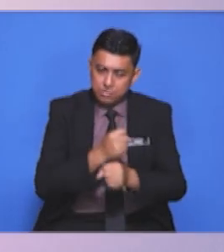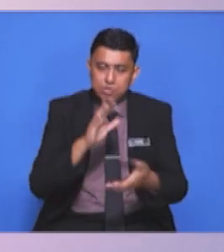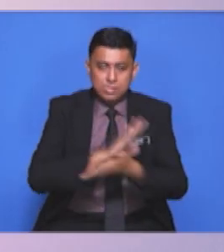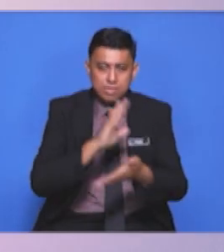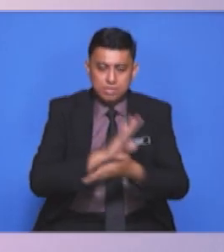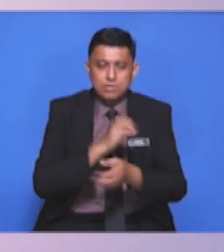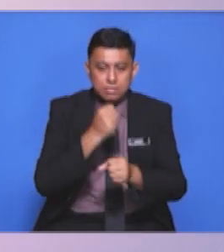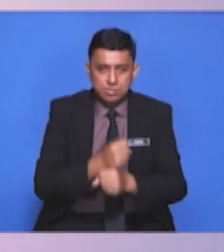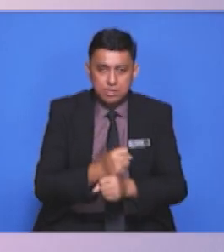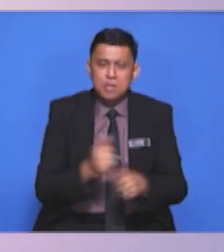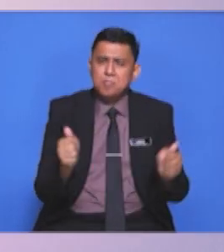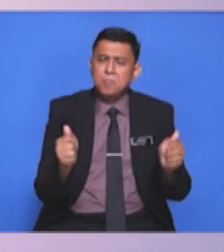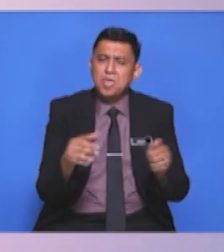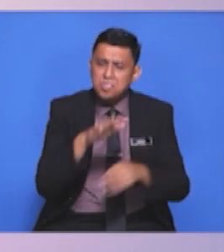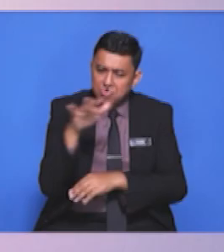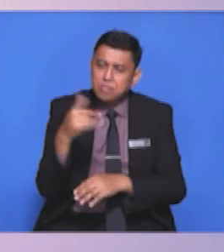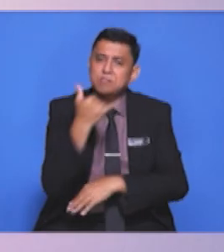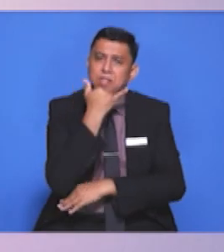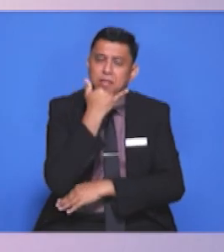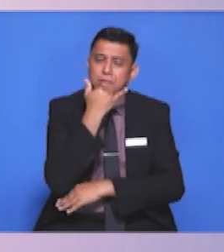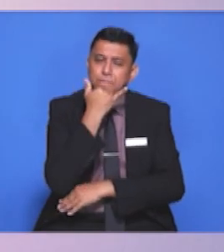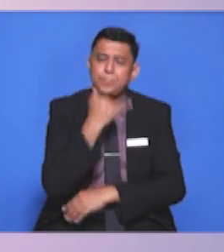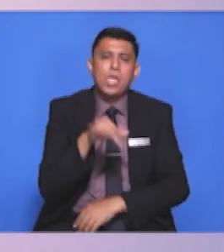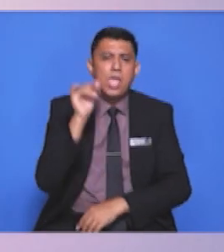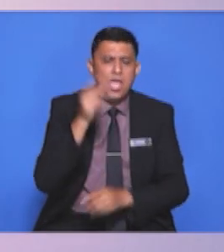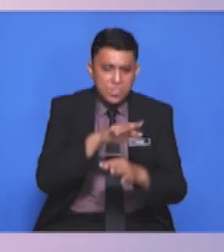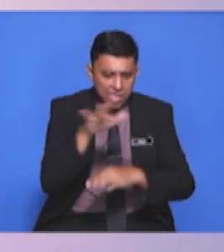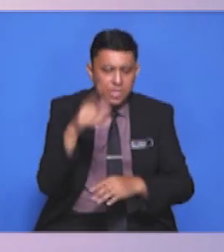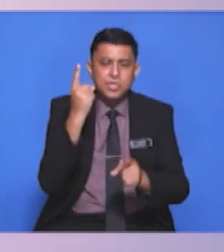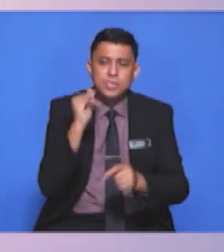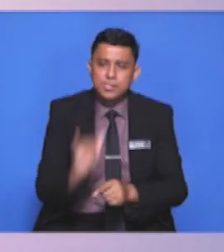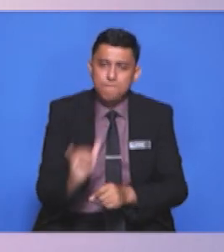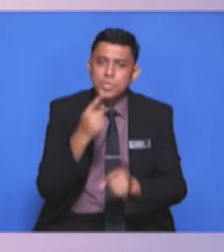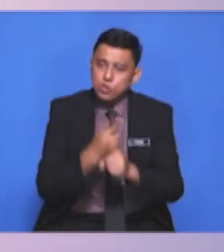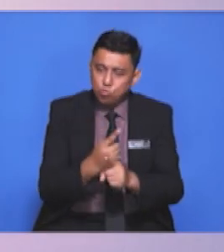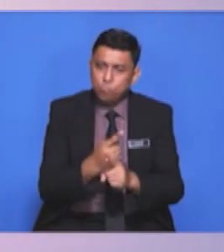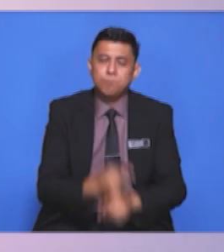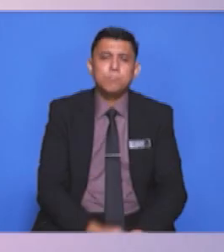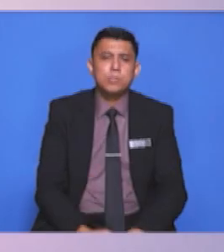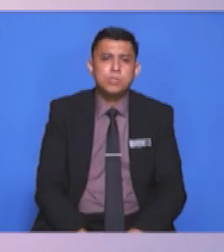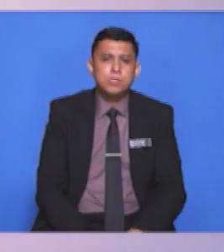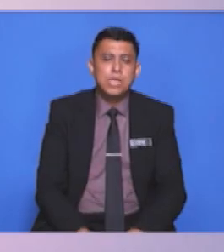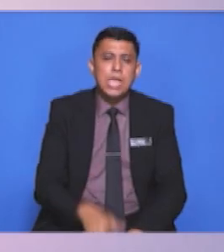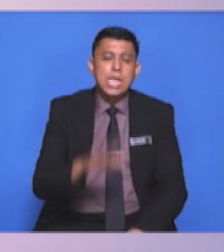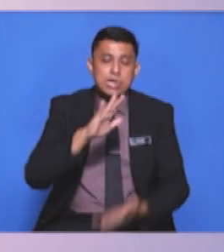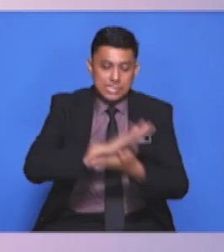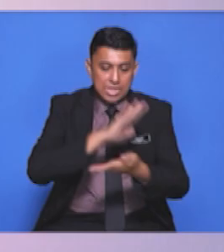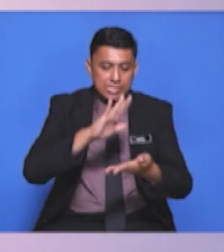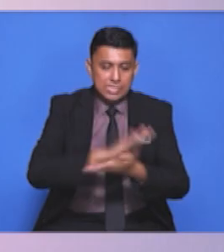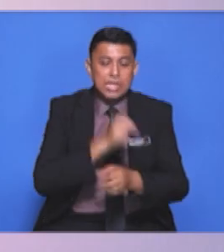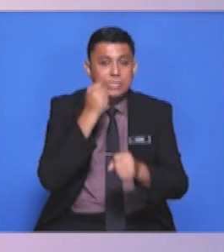telah dieja dengan Sheila dan ejaan yang betul yelah kertas-kertas kerja